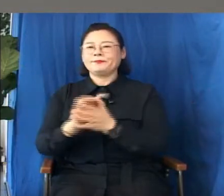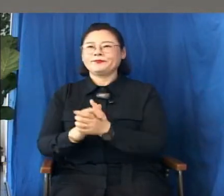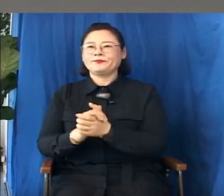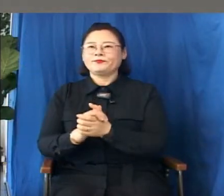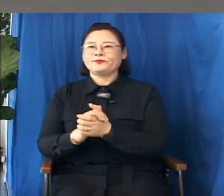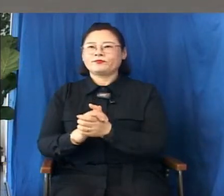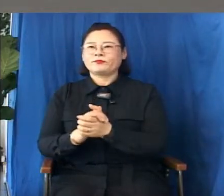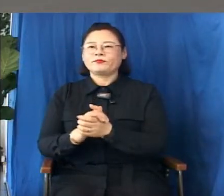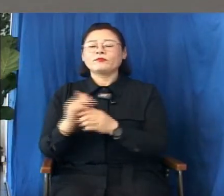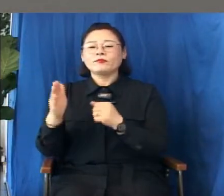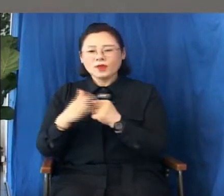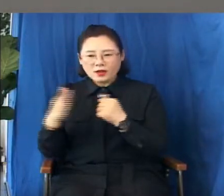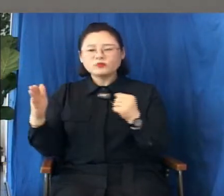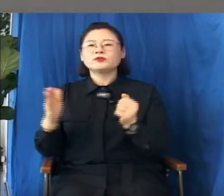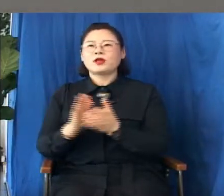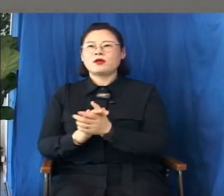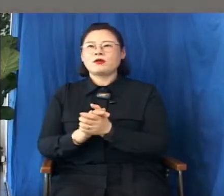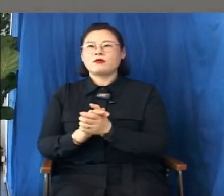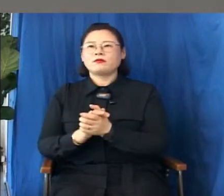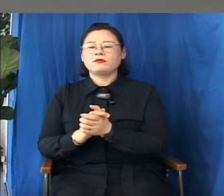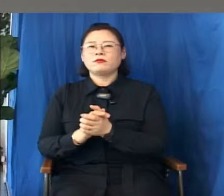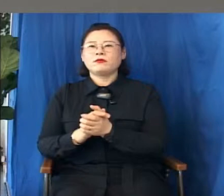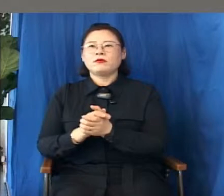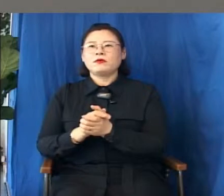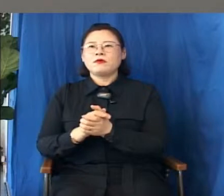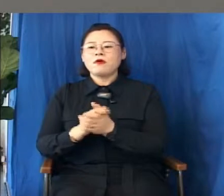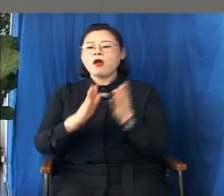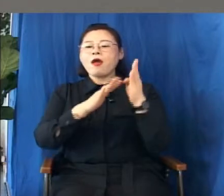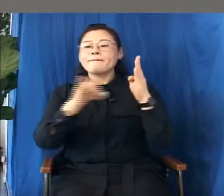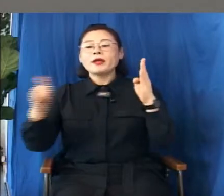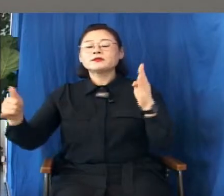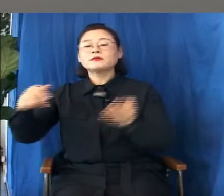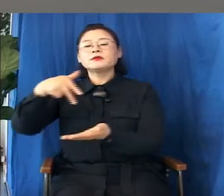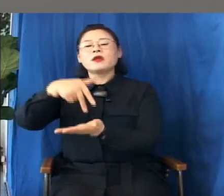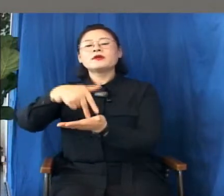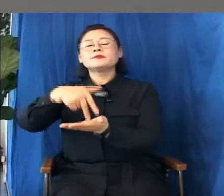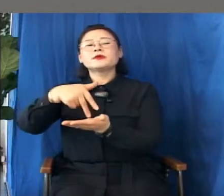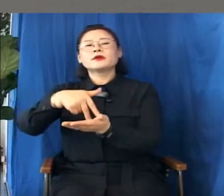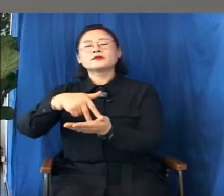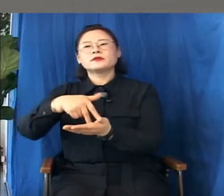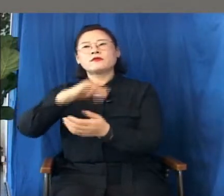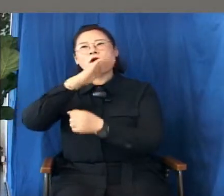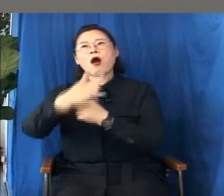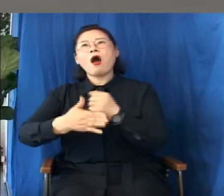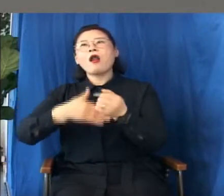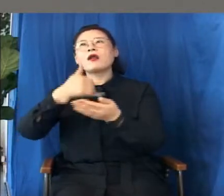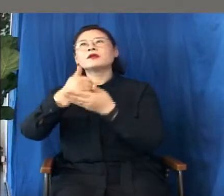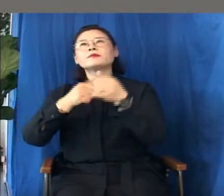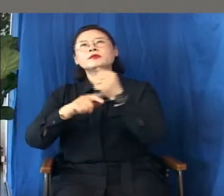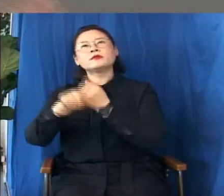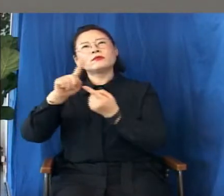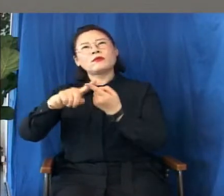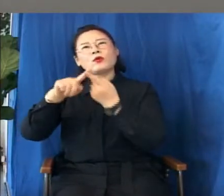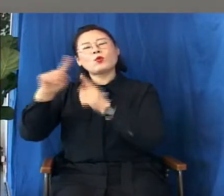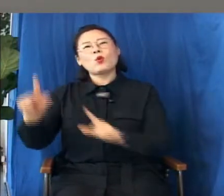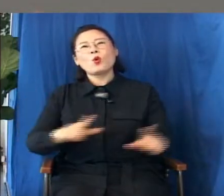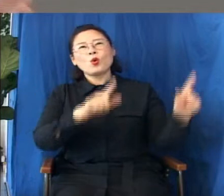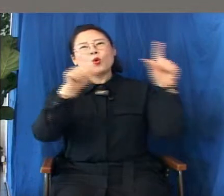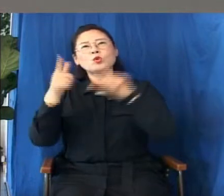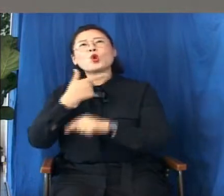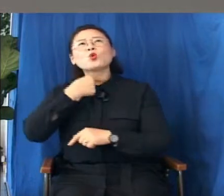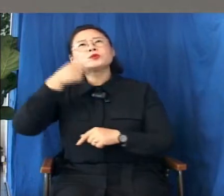사람이에요. 그러다 보니까 너무너무 백성들 입장에서는 하나님 뜻대로 살고 싶은데 길을